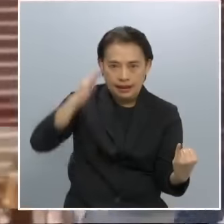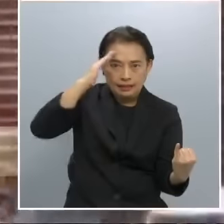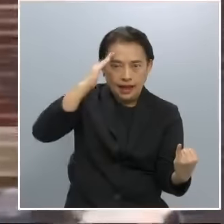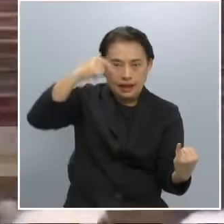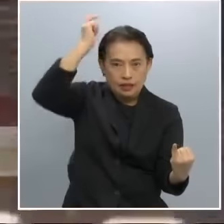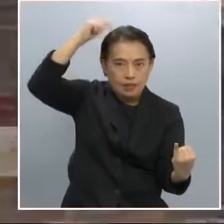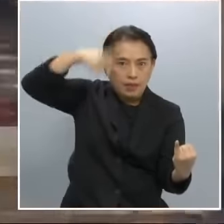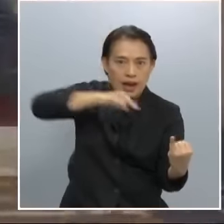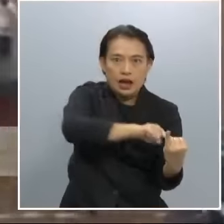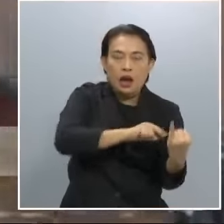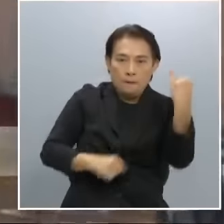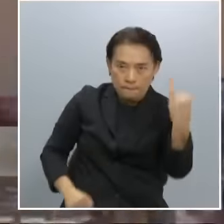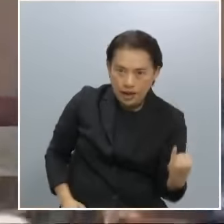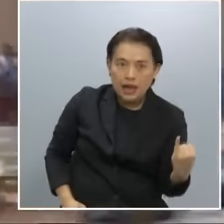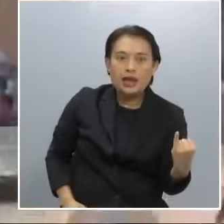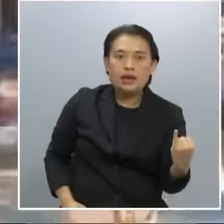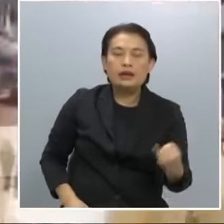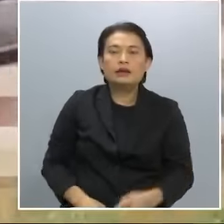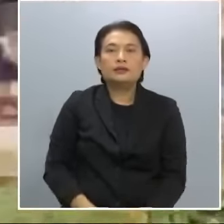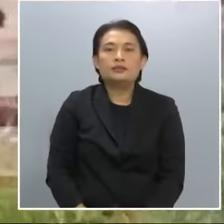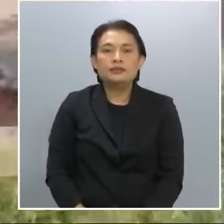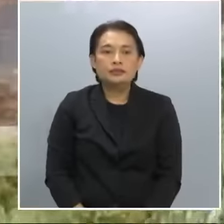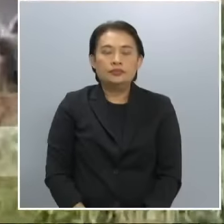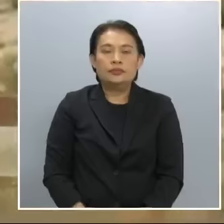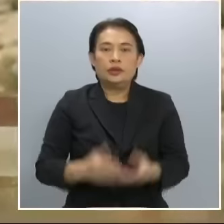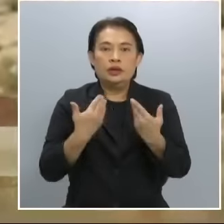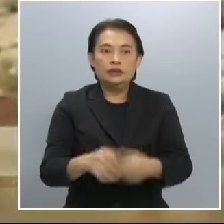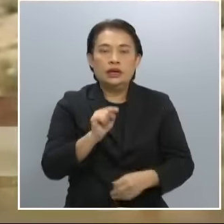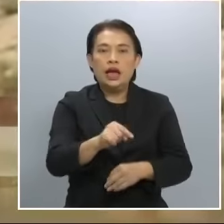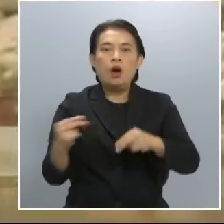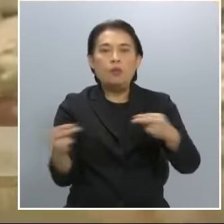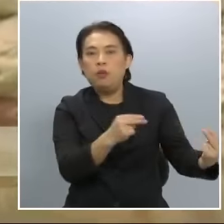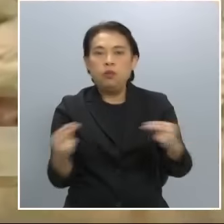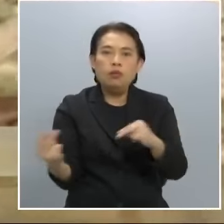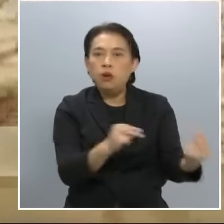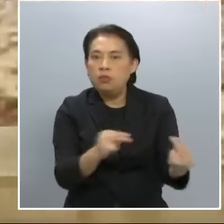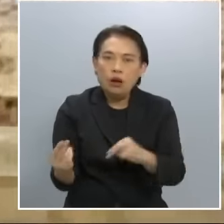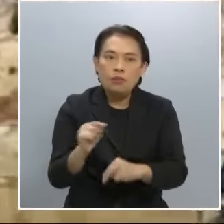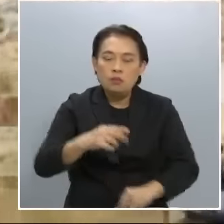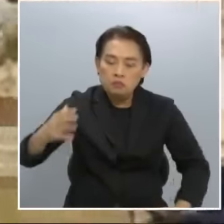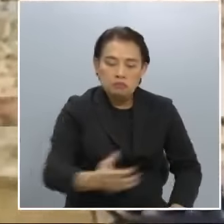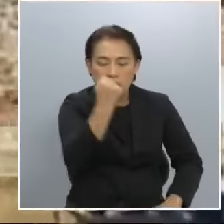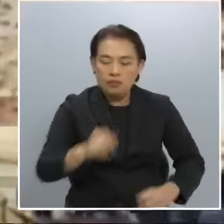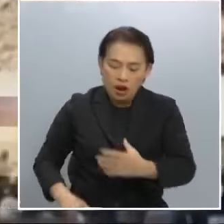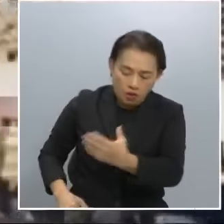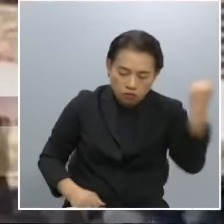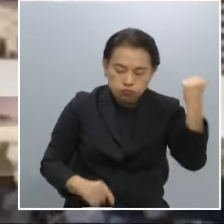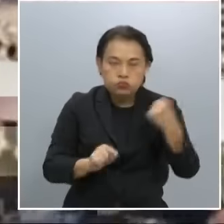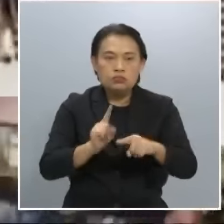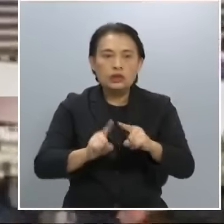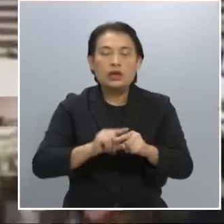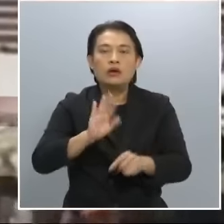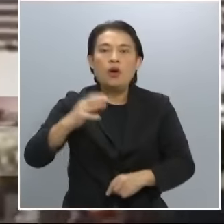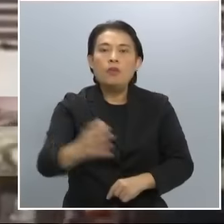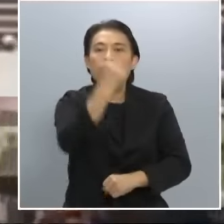าและหลังจากนั้นก็มีการสู้รบกันเพื่อจะยึดฐานที่มั่นสำคัญอย่างที่ทราบกันเนี่ยนะครับ